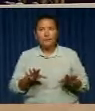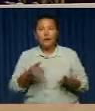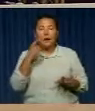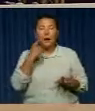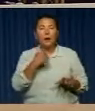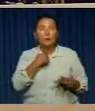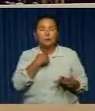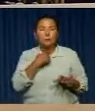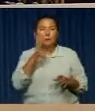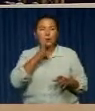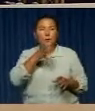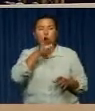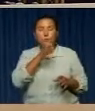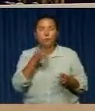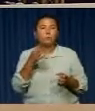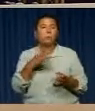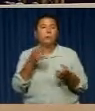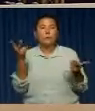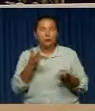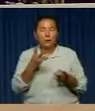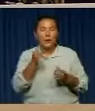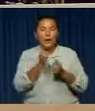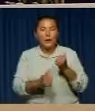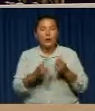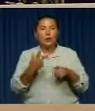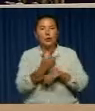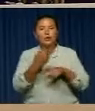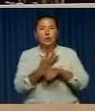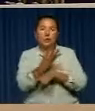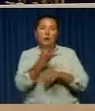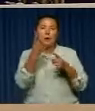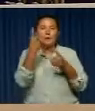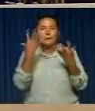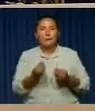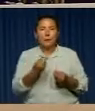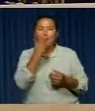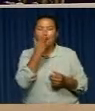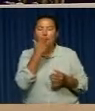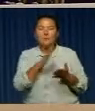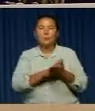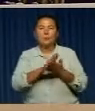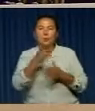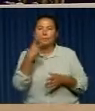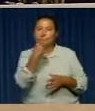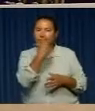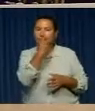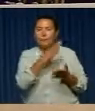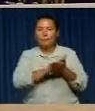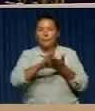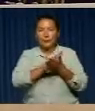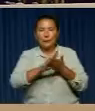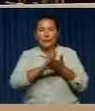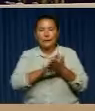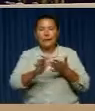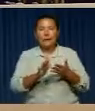ауызымызды тұзды суымен шайып тұрамыз күніне 3-4 мезгіл, мұрнымыздың ішін шаямыз міндетті түрде. 5 айлық бала дейді. 5 айлық та сұрақ,